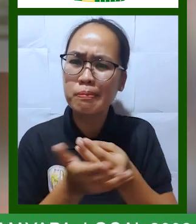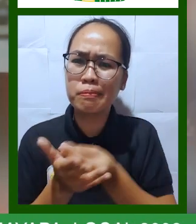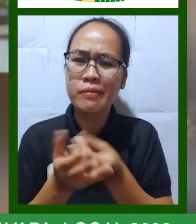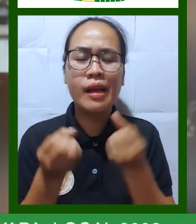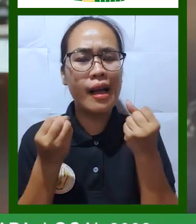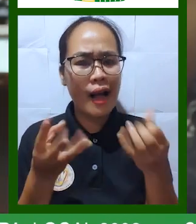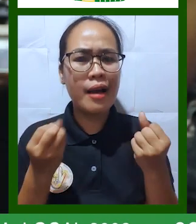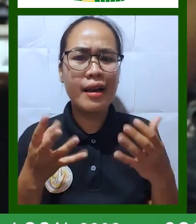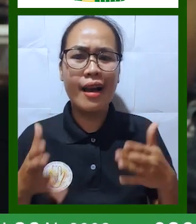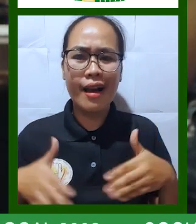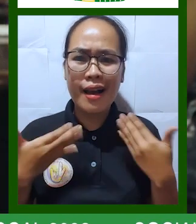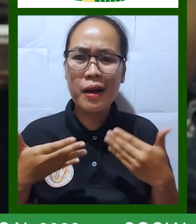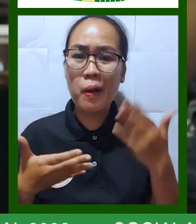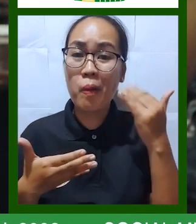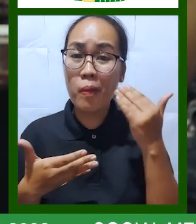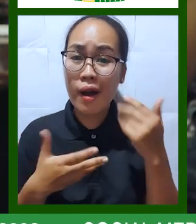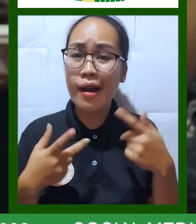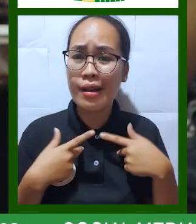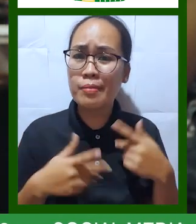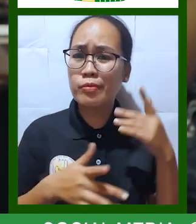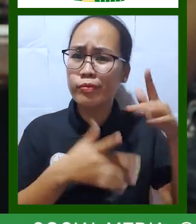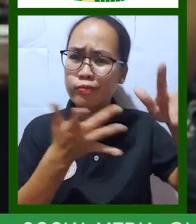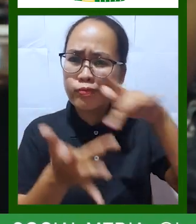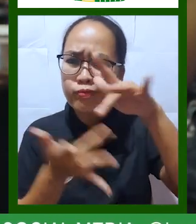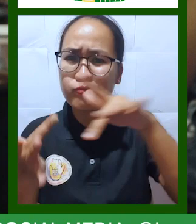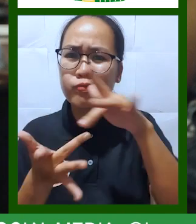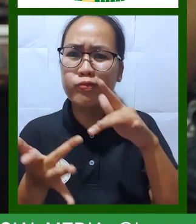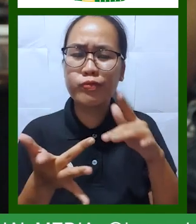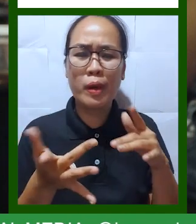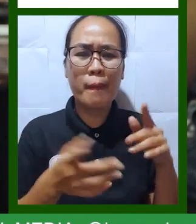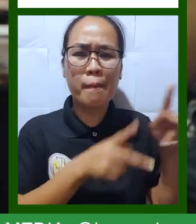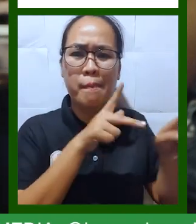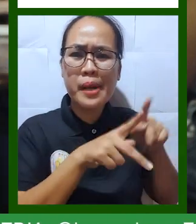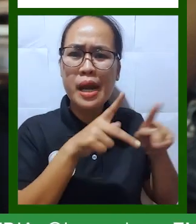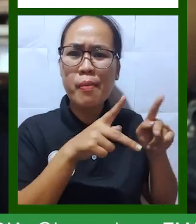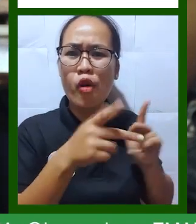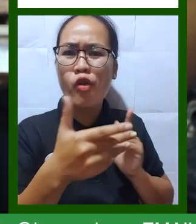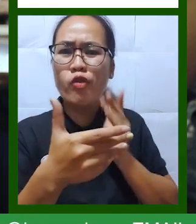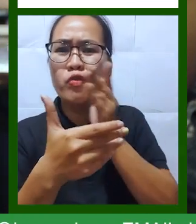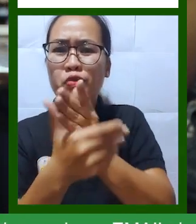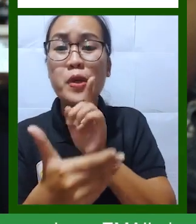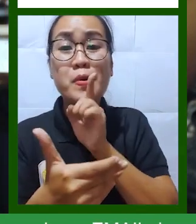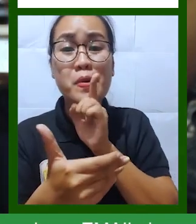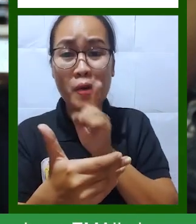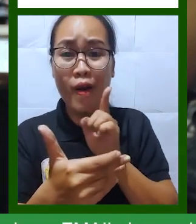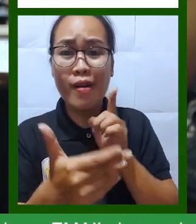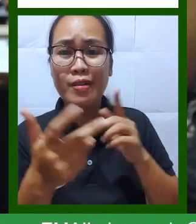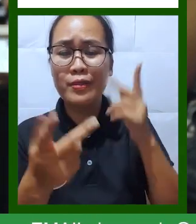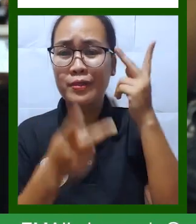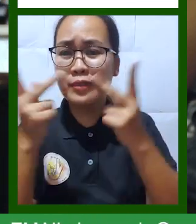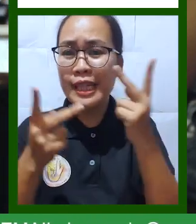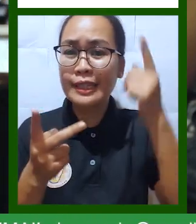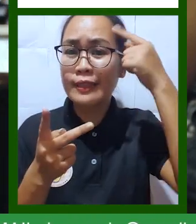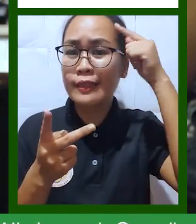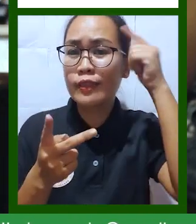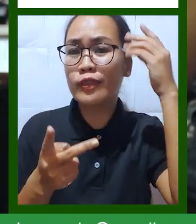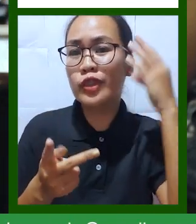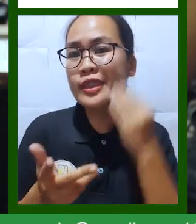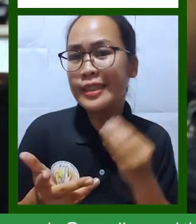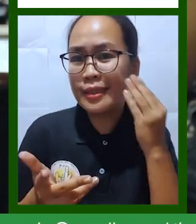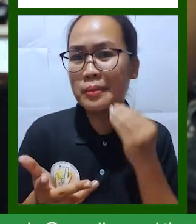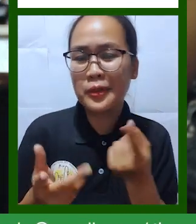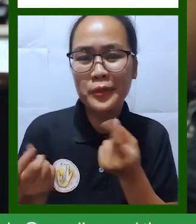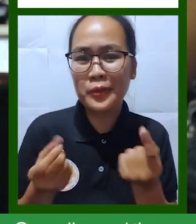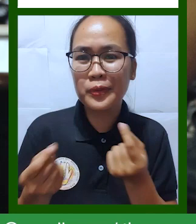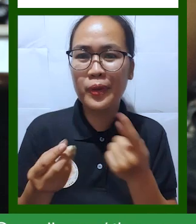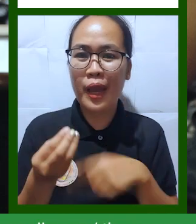no? Marami na rin ang talagang pumapasyal, dumadayo na rin na mula sa mga ibang lugar para ma-experience